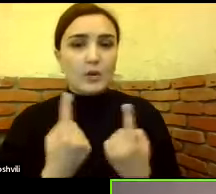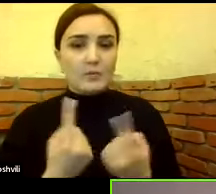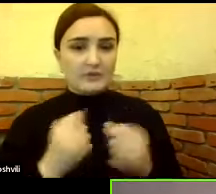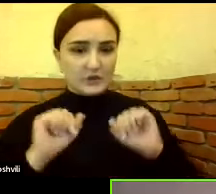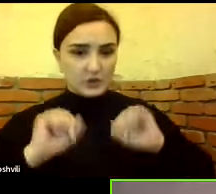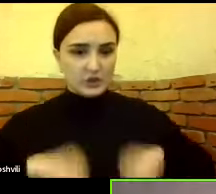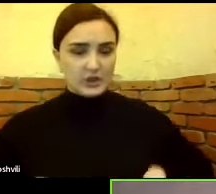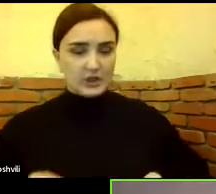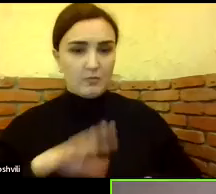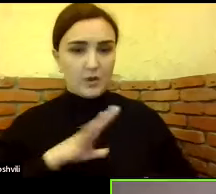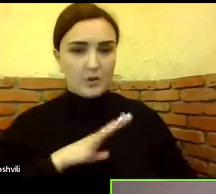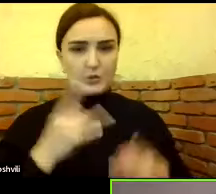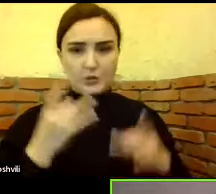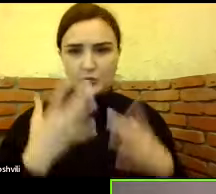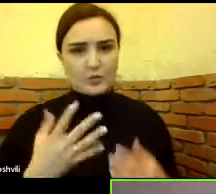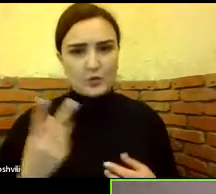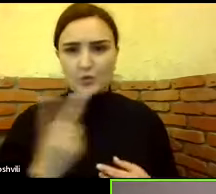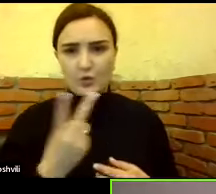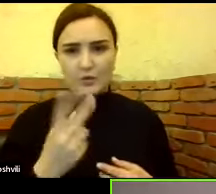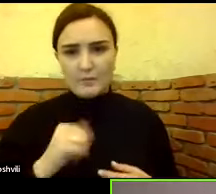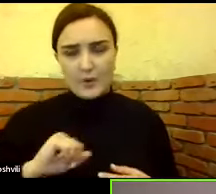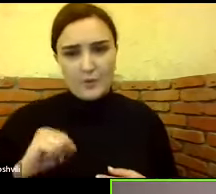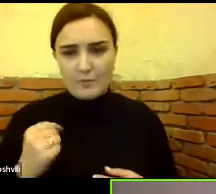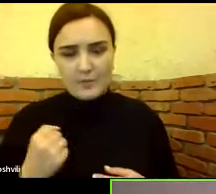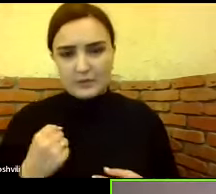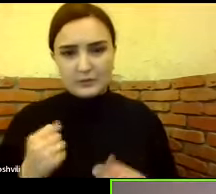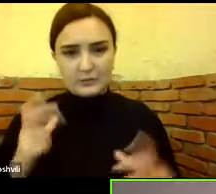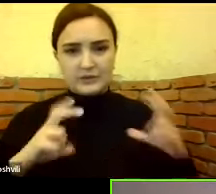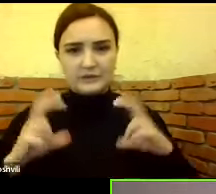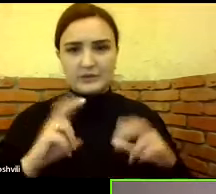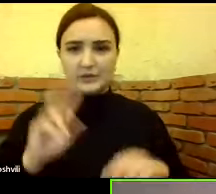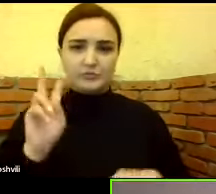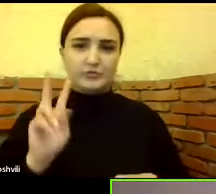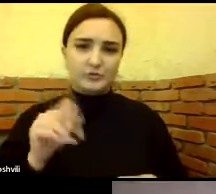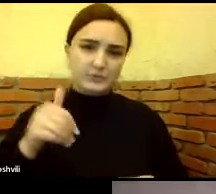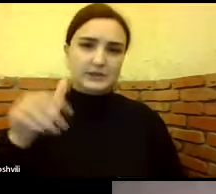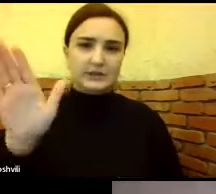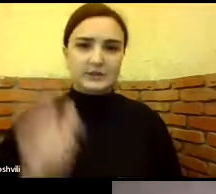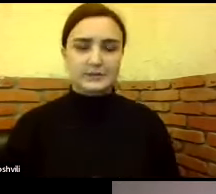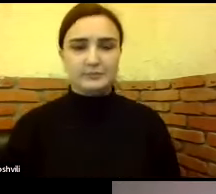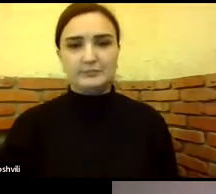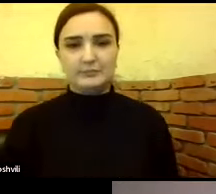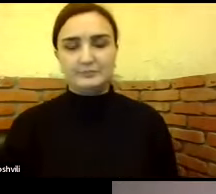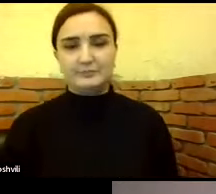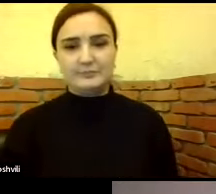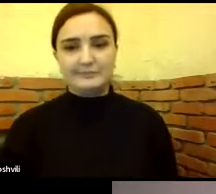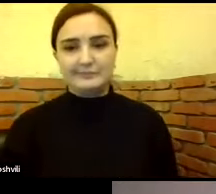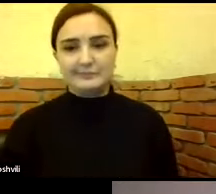უბრალოდ იყოთ ორი მეგობარი, რომელიც, რა ვიცი, უნივერსიტეტში მინდის მაგალითად.